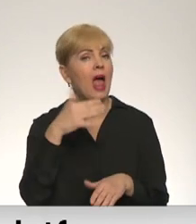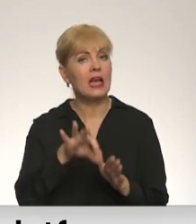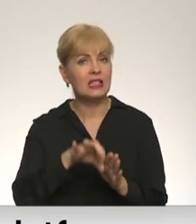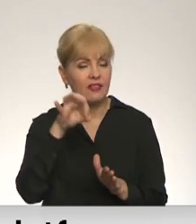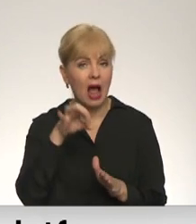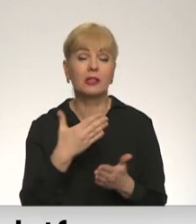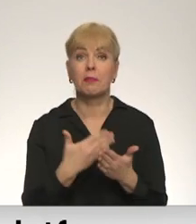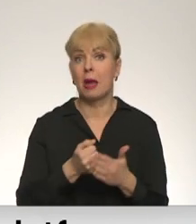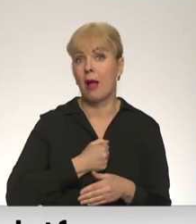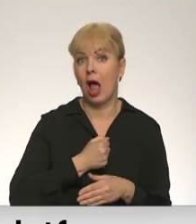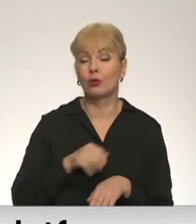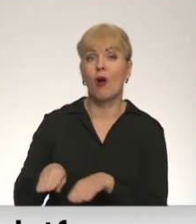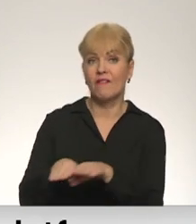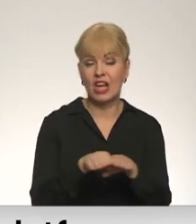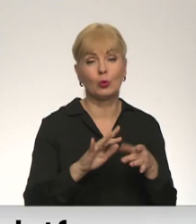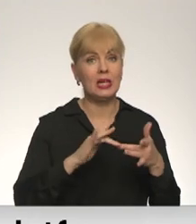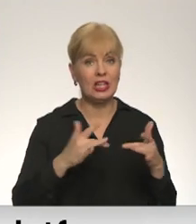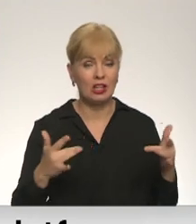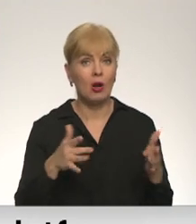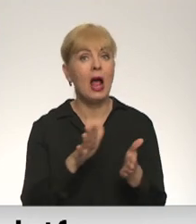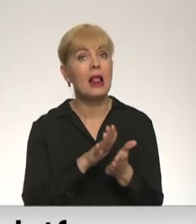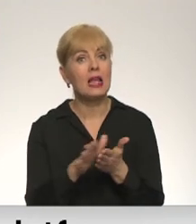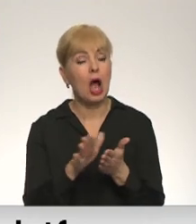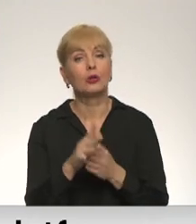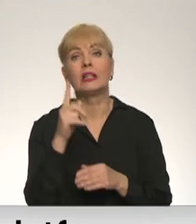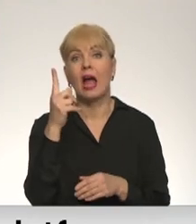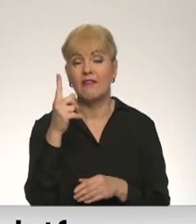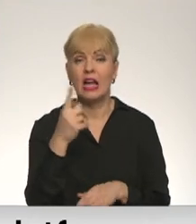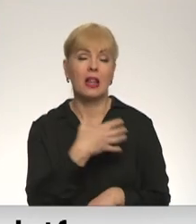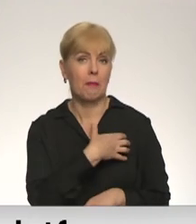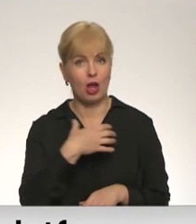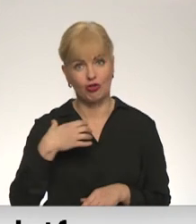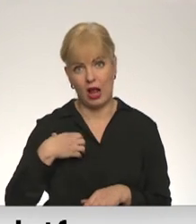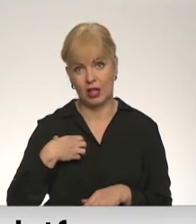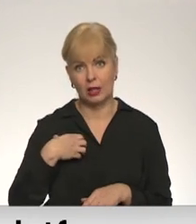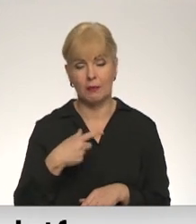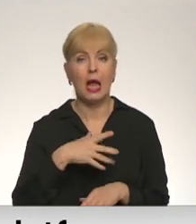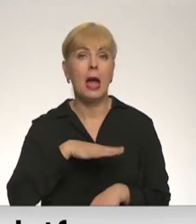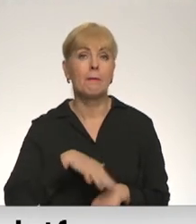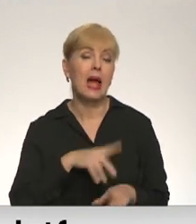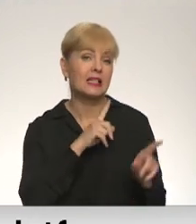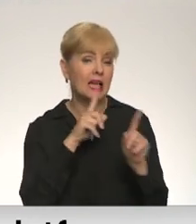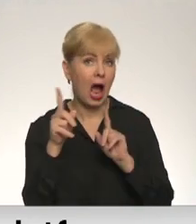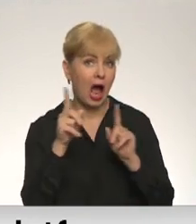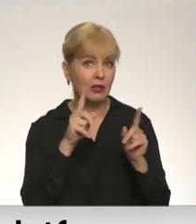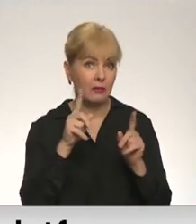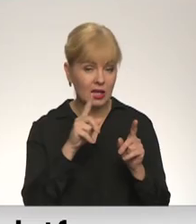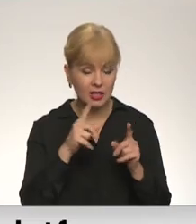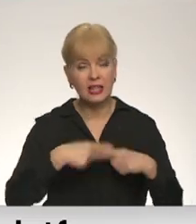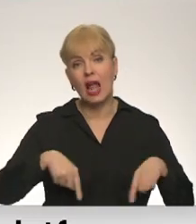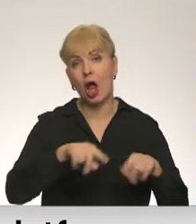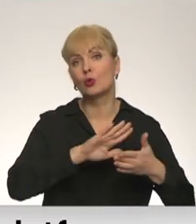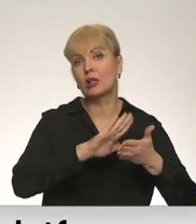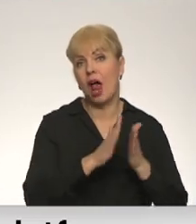Piemēram, Latgalē šo vienoto interneta platformu lieto tikai viena pašvaldība. Pēc administratīvi teritoriālās reformas